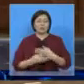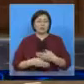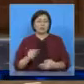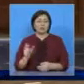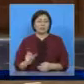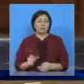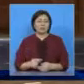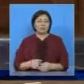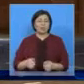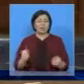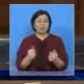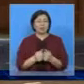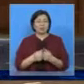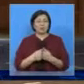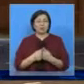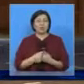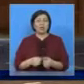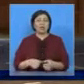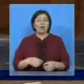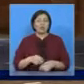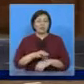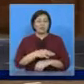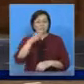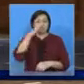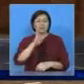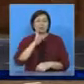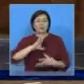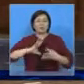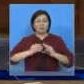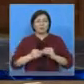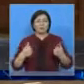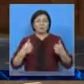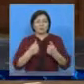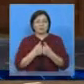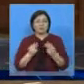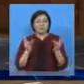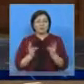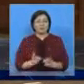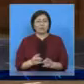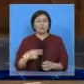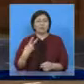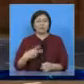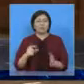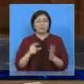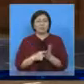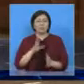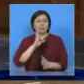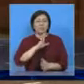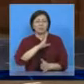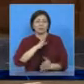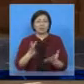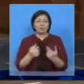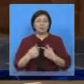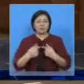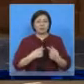часть дороги, и допустил наезд на семейную пару. В результате дорожно-транспортного происшествия 27-летняя женщина от полученных